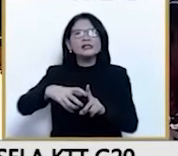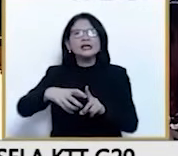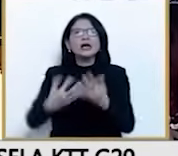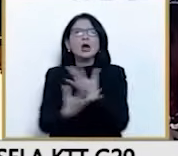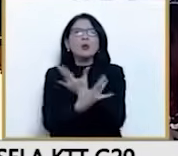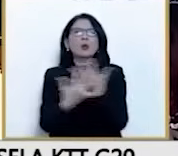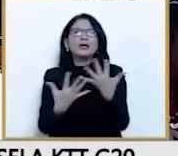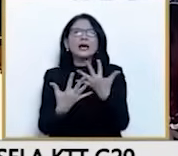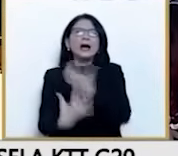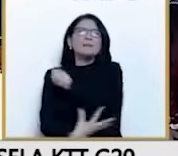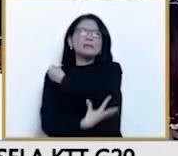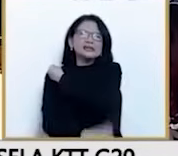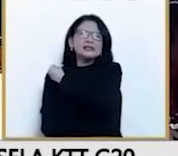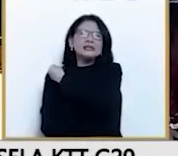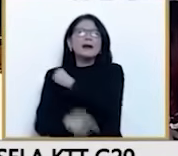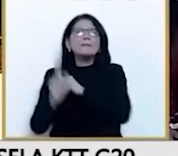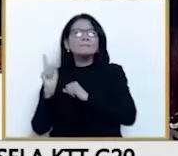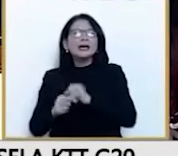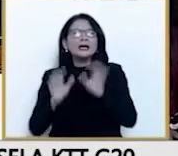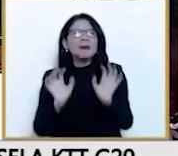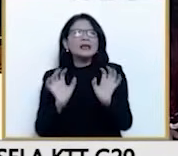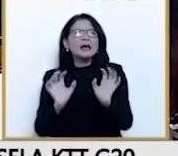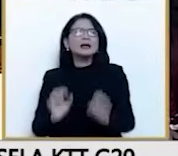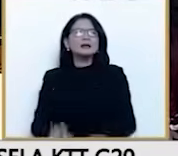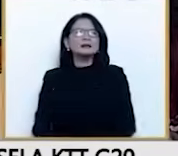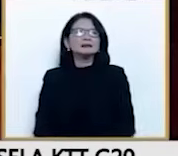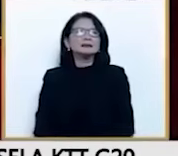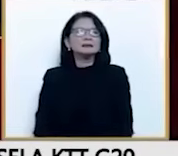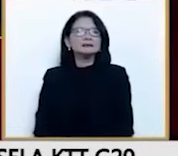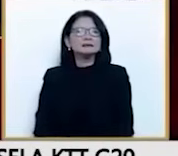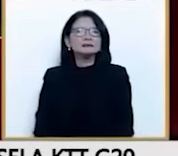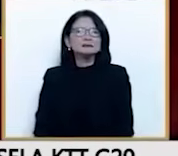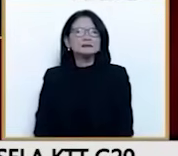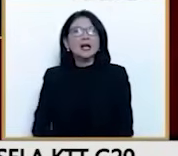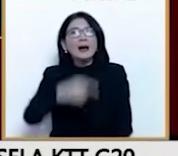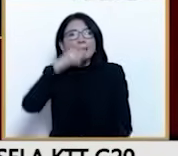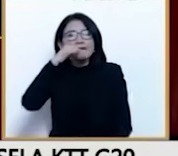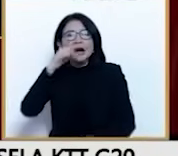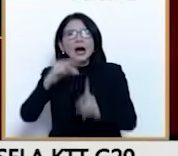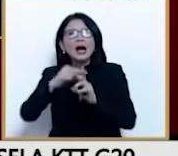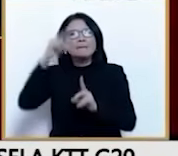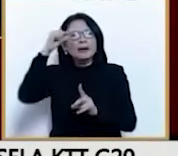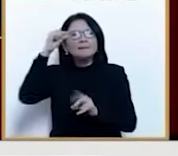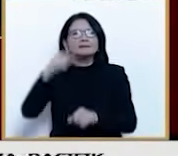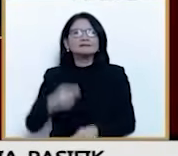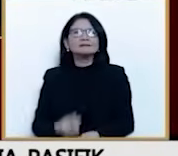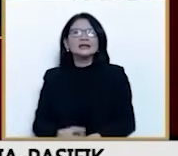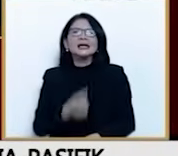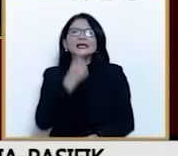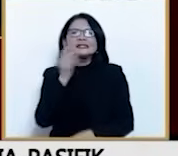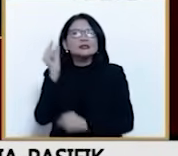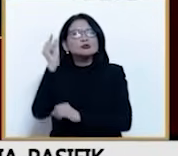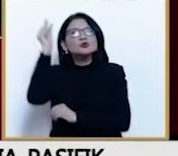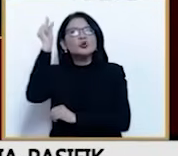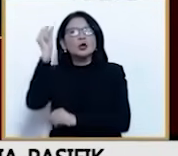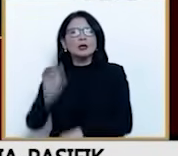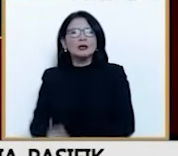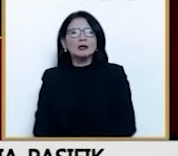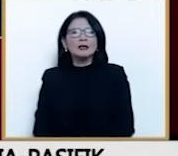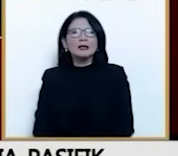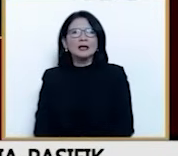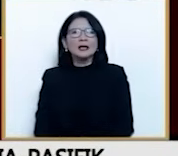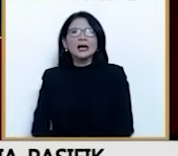warga miskin terbanyak. Mas Pram, izin usul, even bahkan